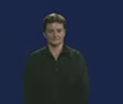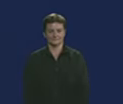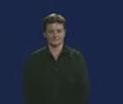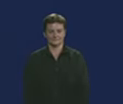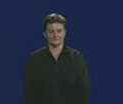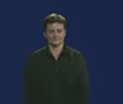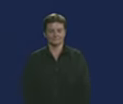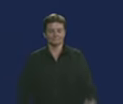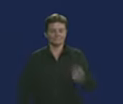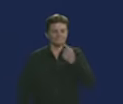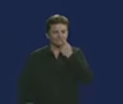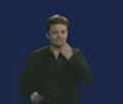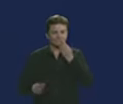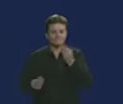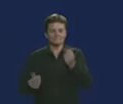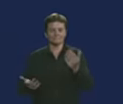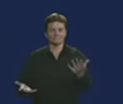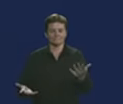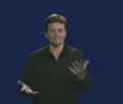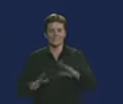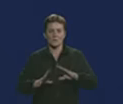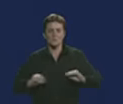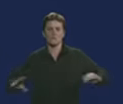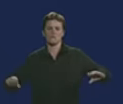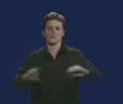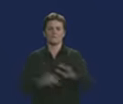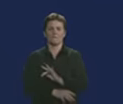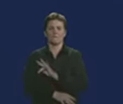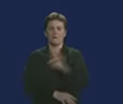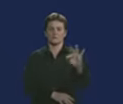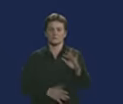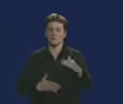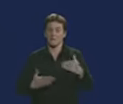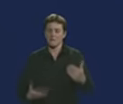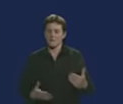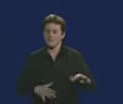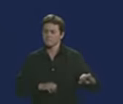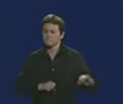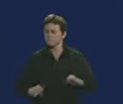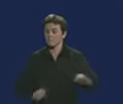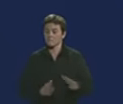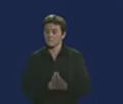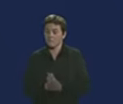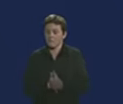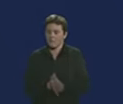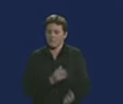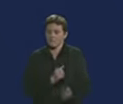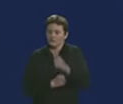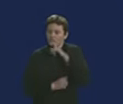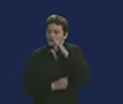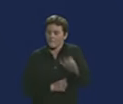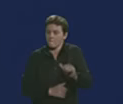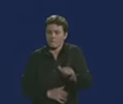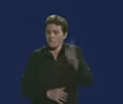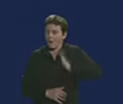je sens le peuple de France en train de se mobiliser comme jamais il ne